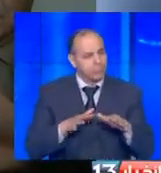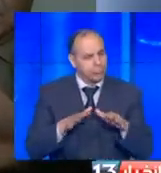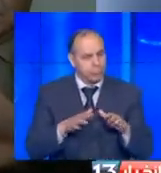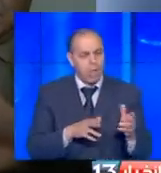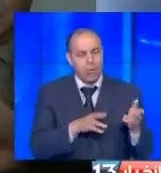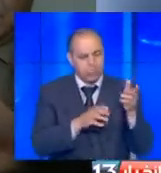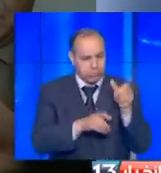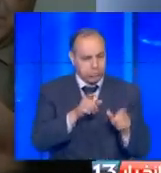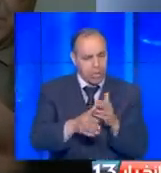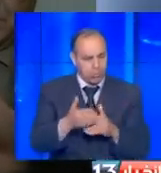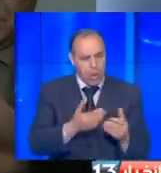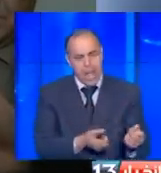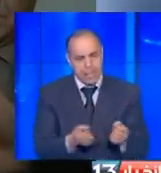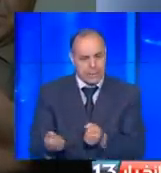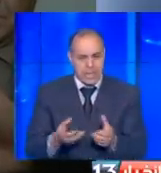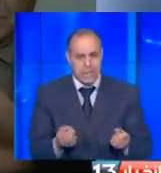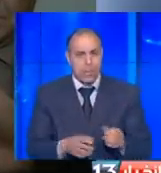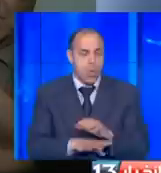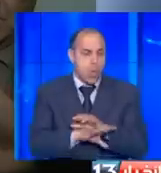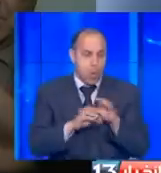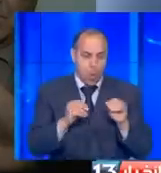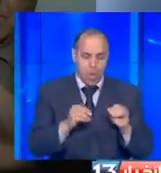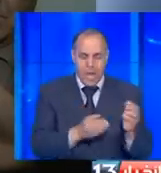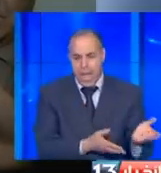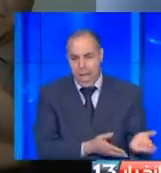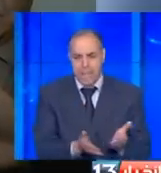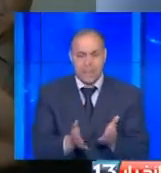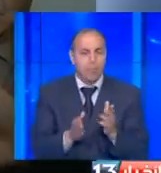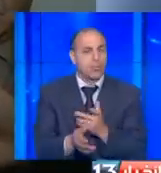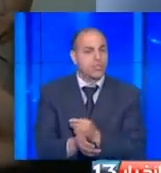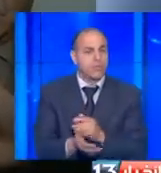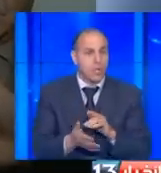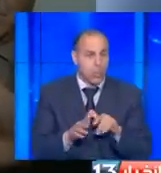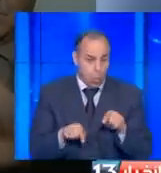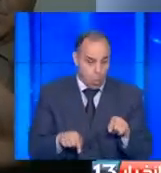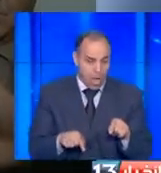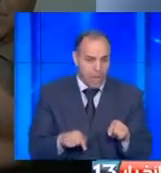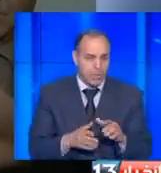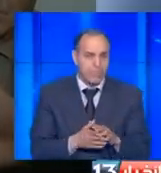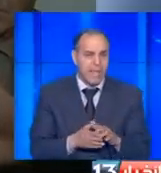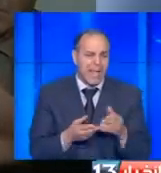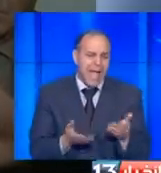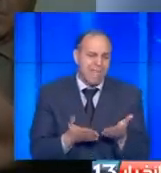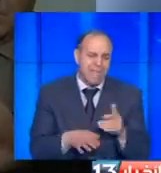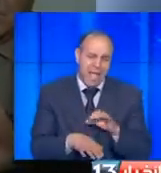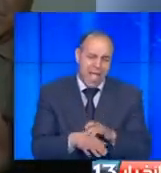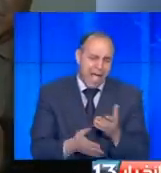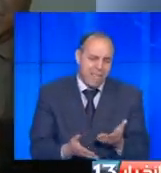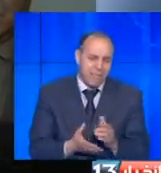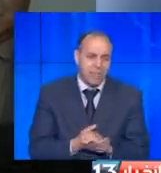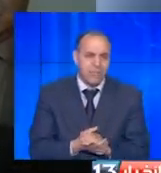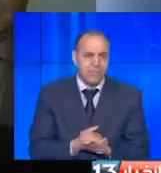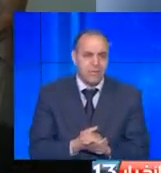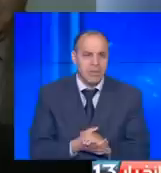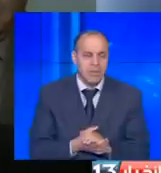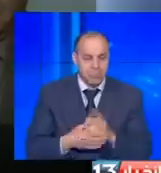بإيواء المصابين. العدد الجملي اللي تم نقلهم إلى المستشفى هذا حتى بالحالات الطفيفة ولا حتى من